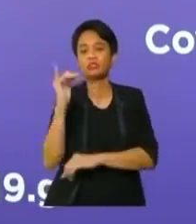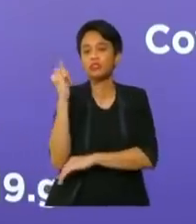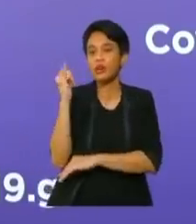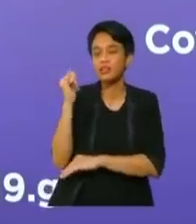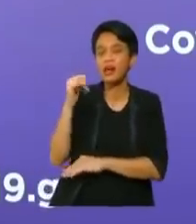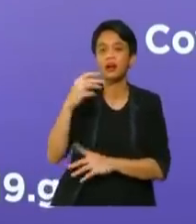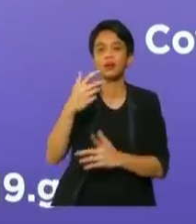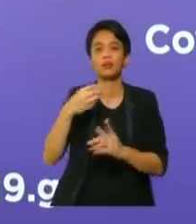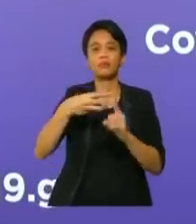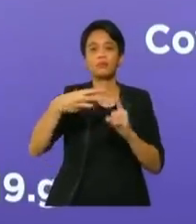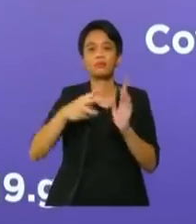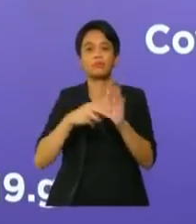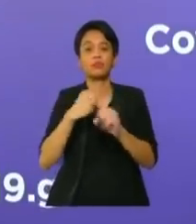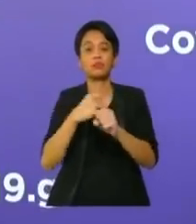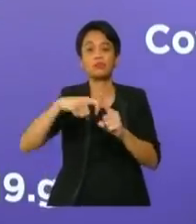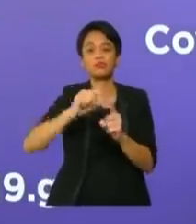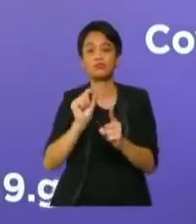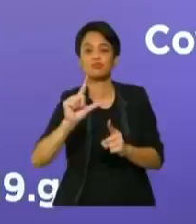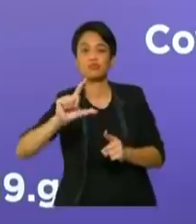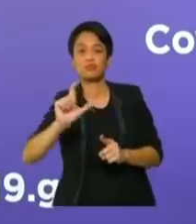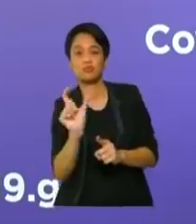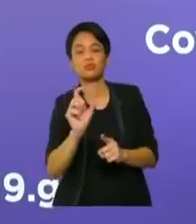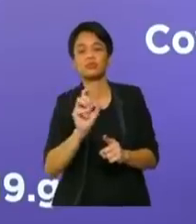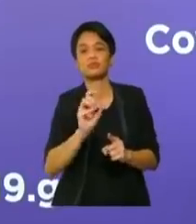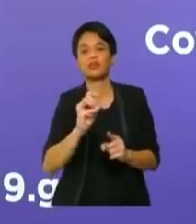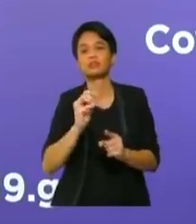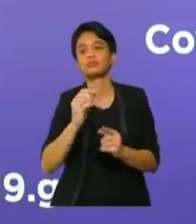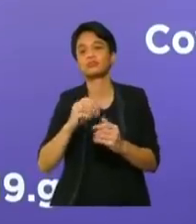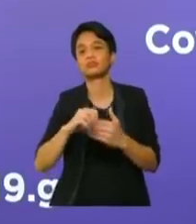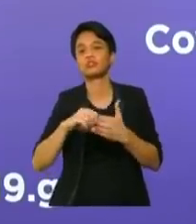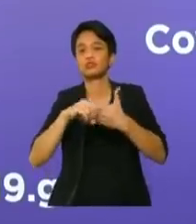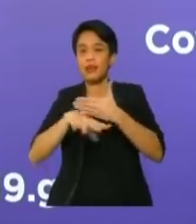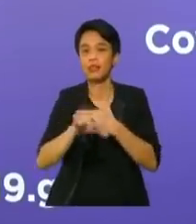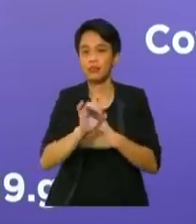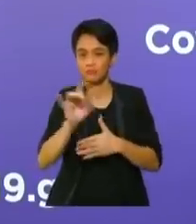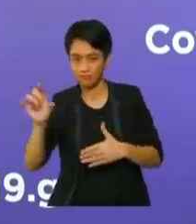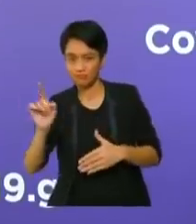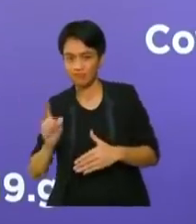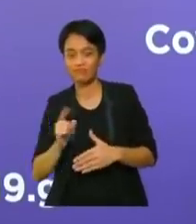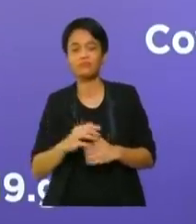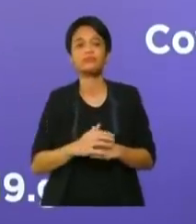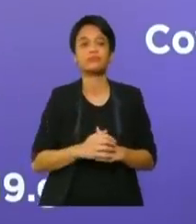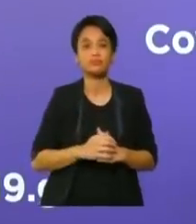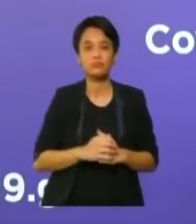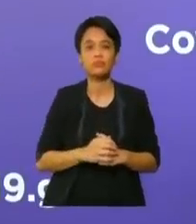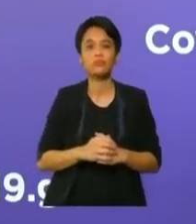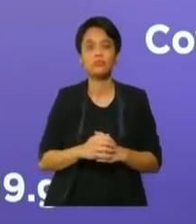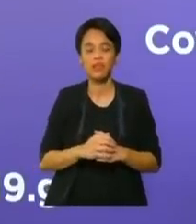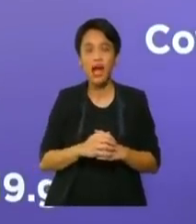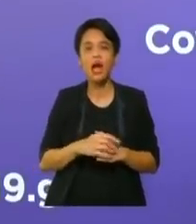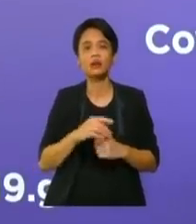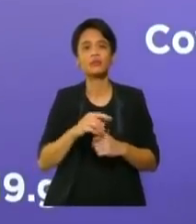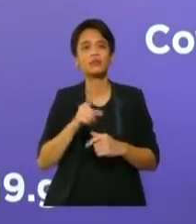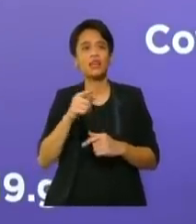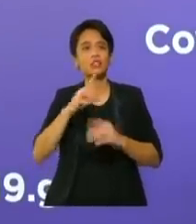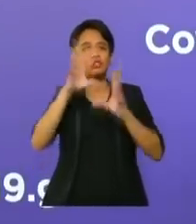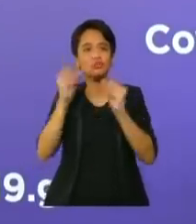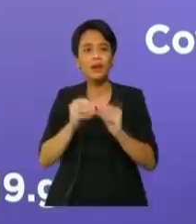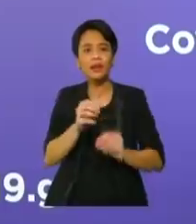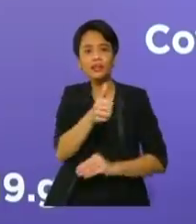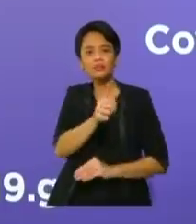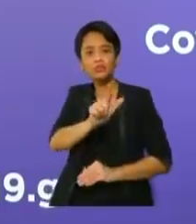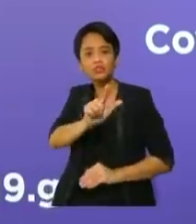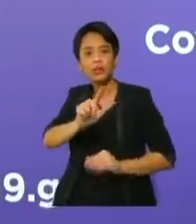Tenggara. Saudara-saudara, inilah gambaran yang kita dapatkan bahwa kenaikan 678